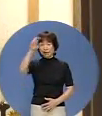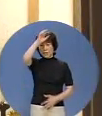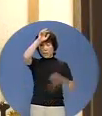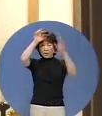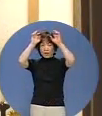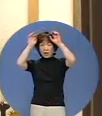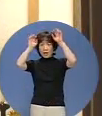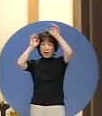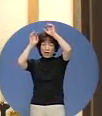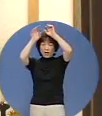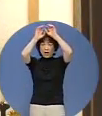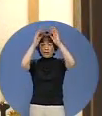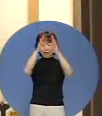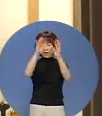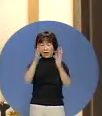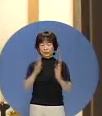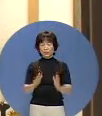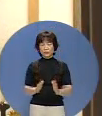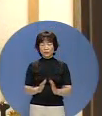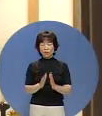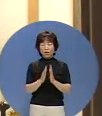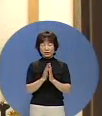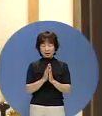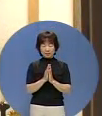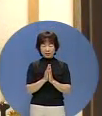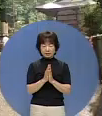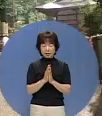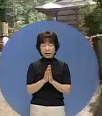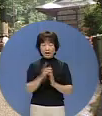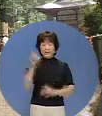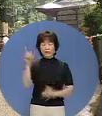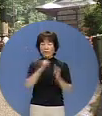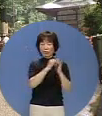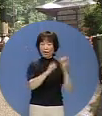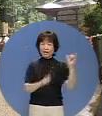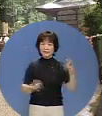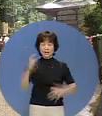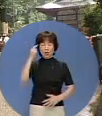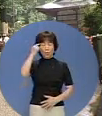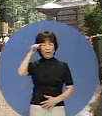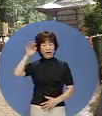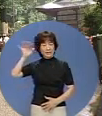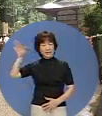拝観しながら生駒の歴史に思いを馳せていました。